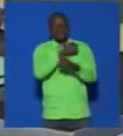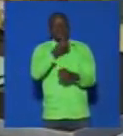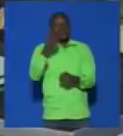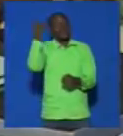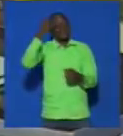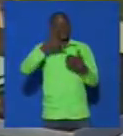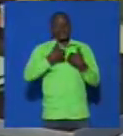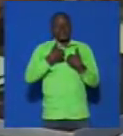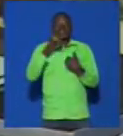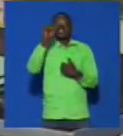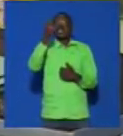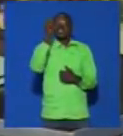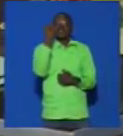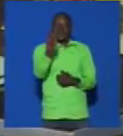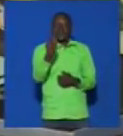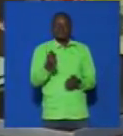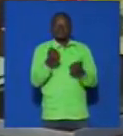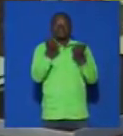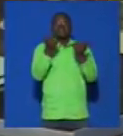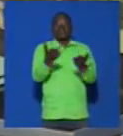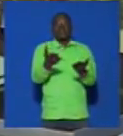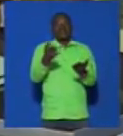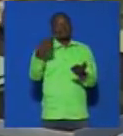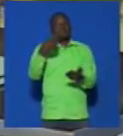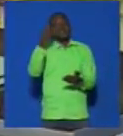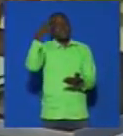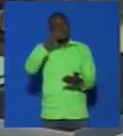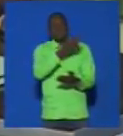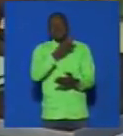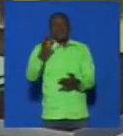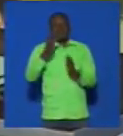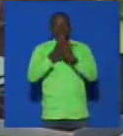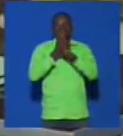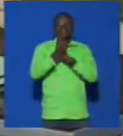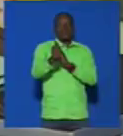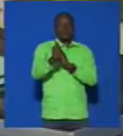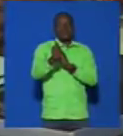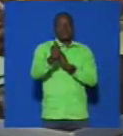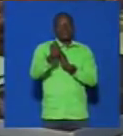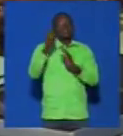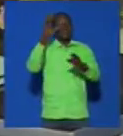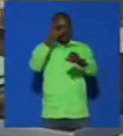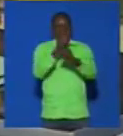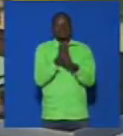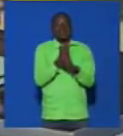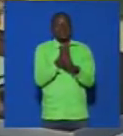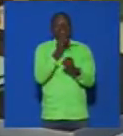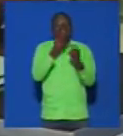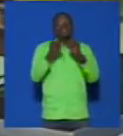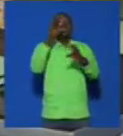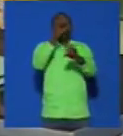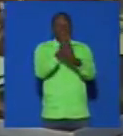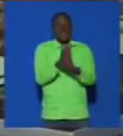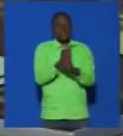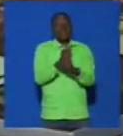aura 10 points le bouc noir à 10 points et classique ou la villa particulier le burkina sera encore qualifié le bouquetin d'en gagner et si le burkina dans